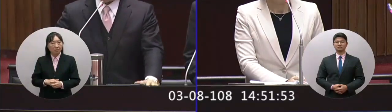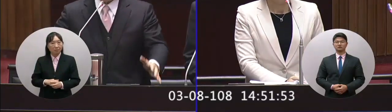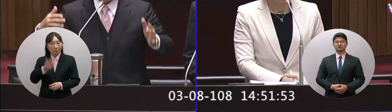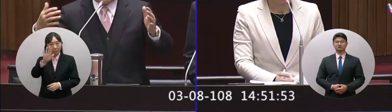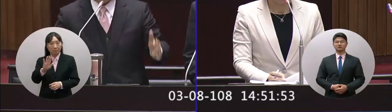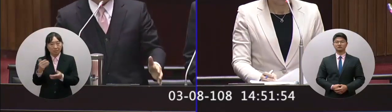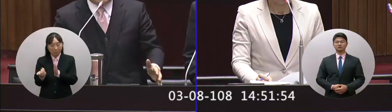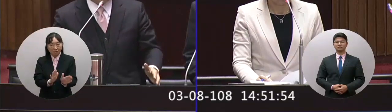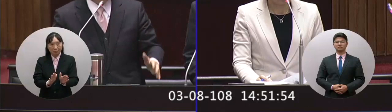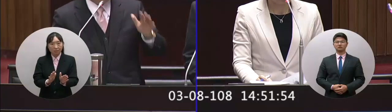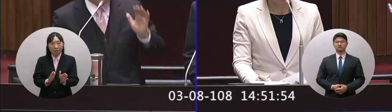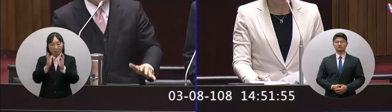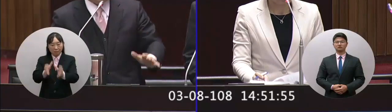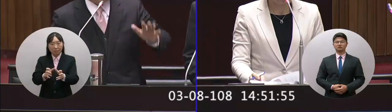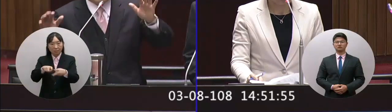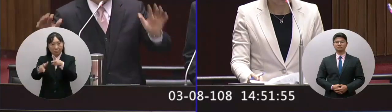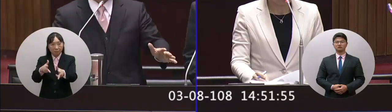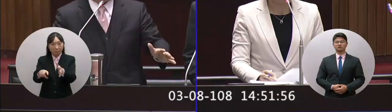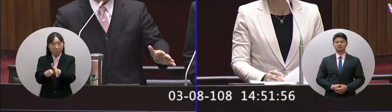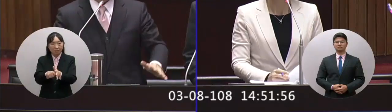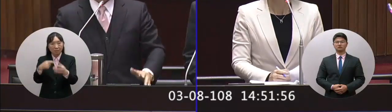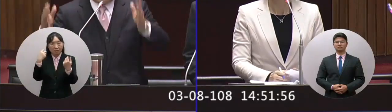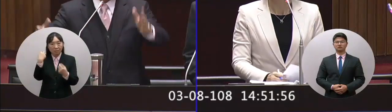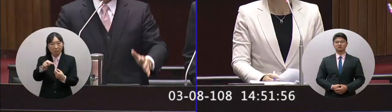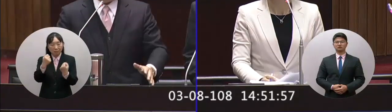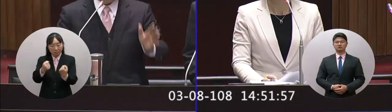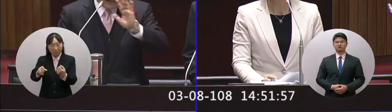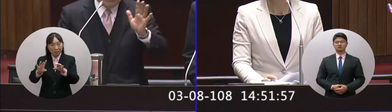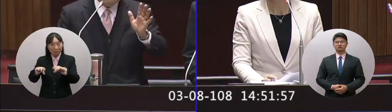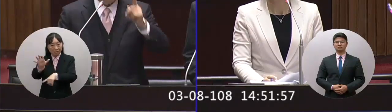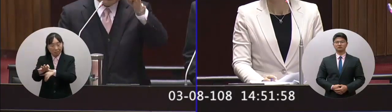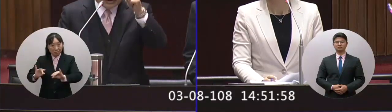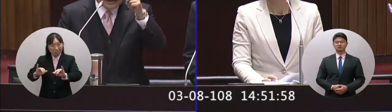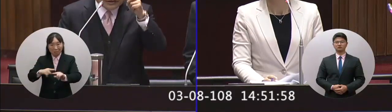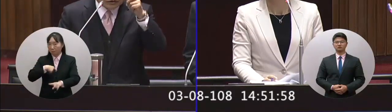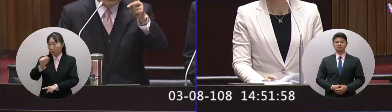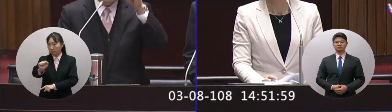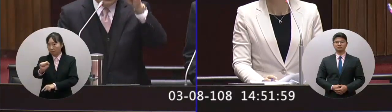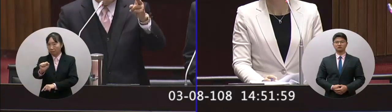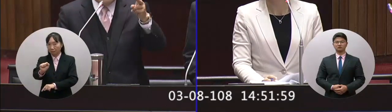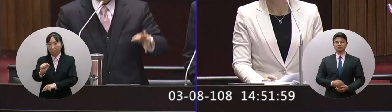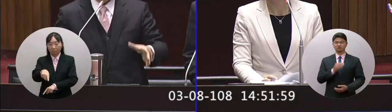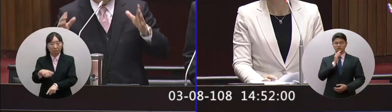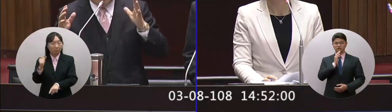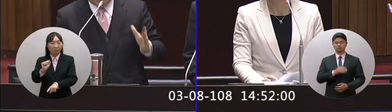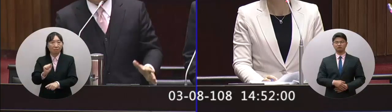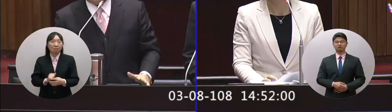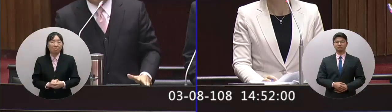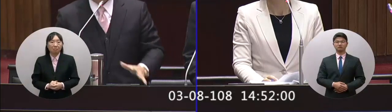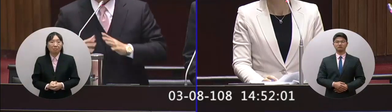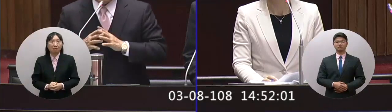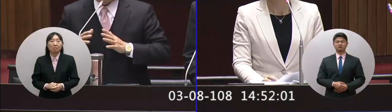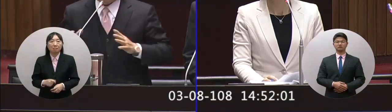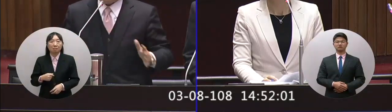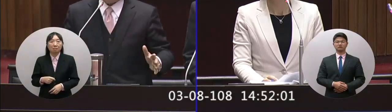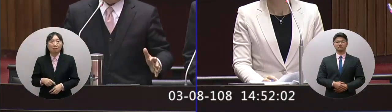有准备要做工厂的人，唔通阁伫这农地阁来去啊，唔通不准新设。另外，啊，我呼